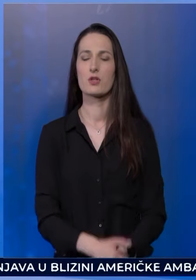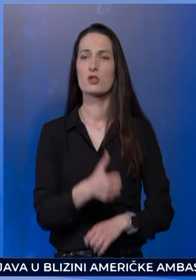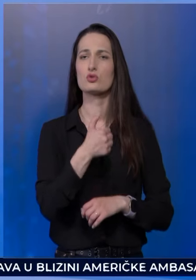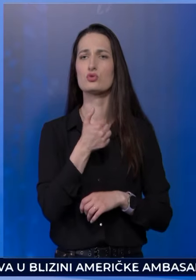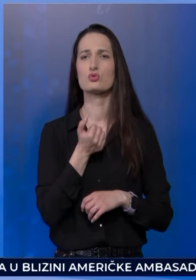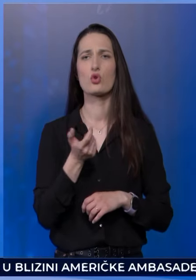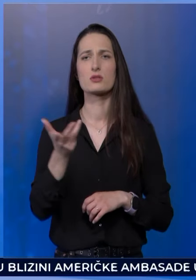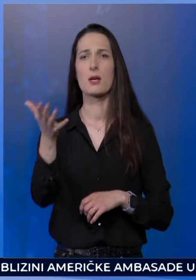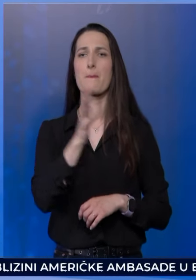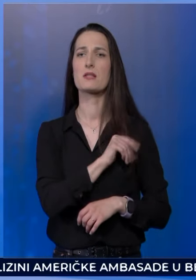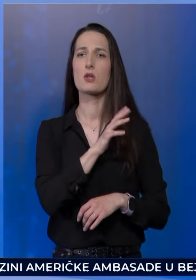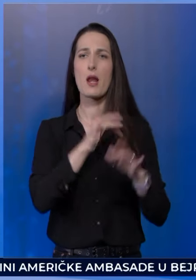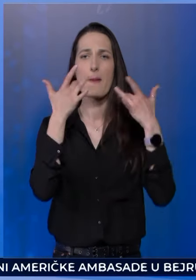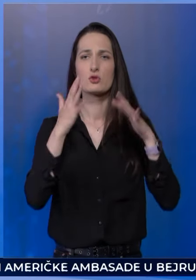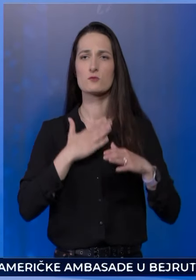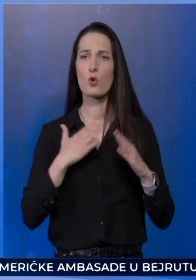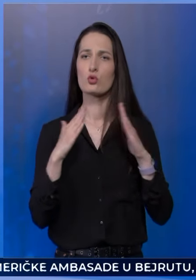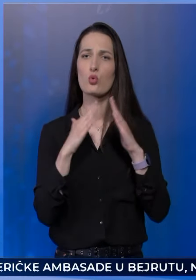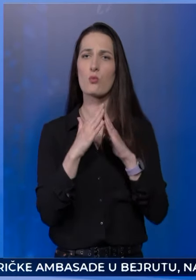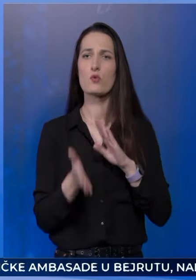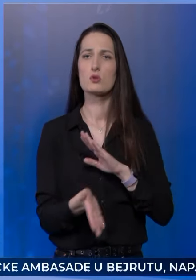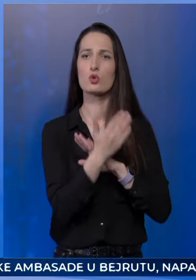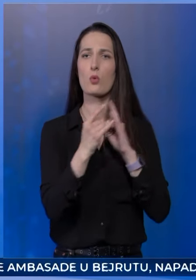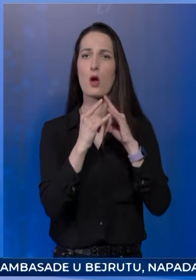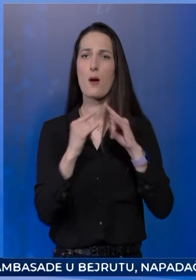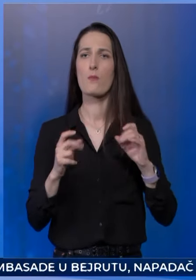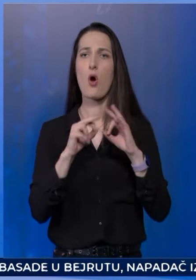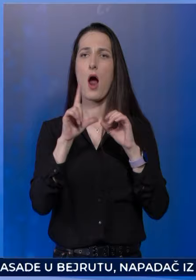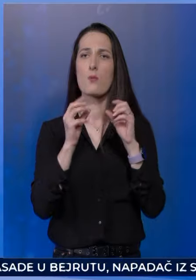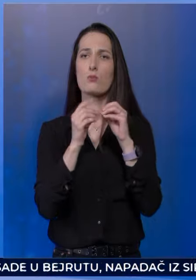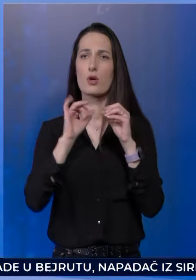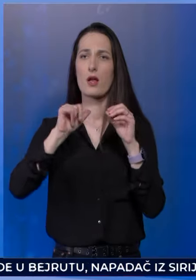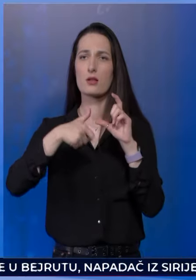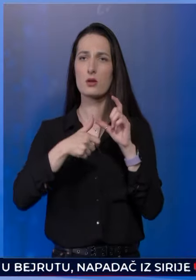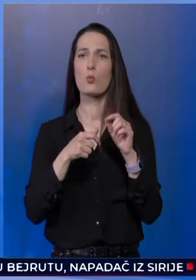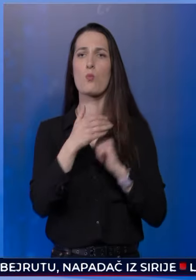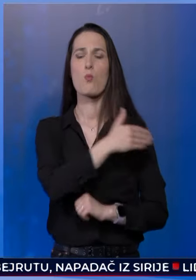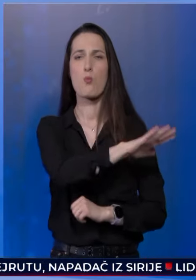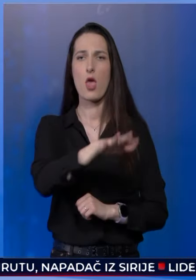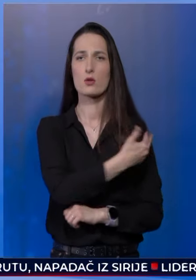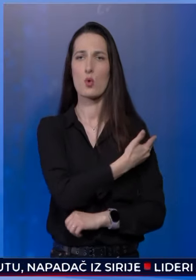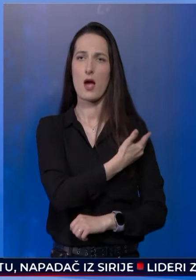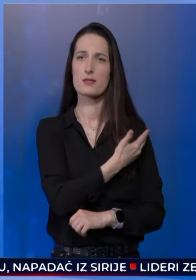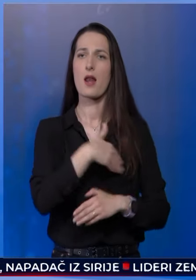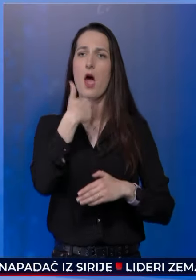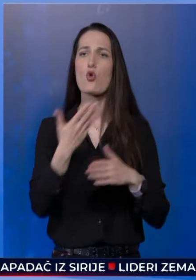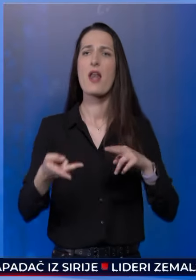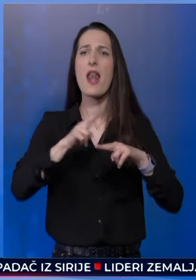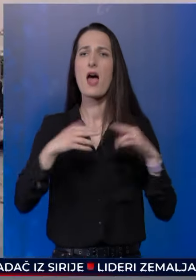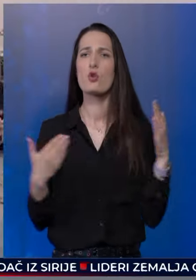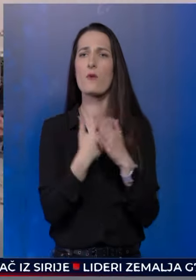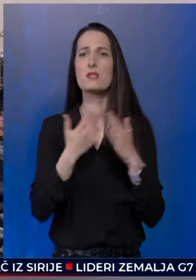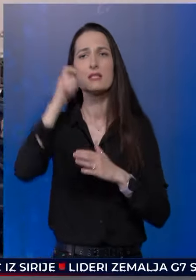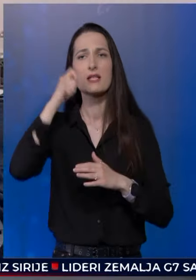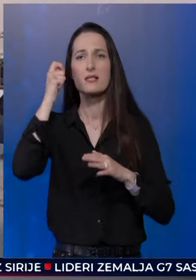Stotine Palestinaca napustilo je svoje domove u izbjegličkom kampu Al-Burej u pojasu Gaze nakon najnovijih